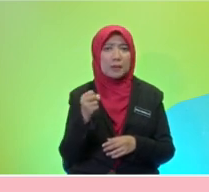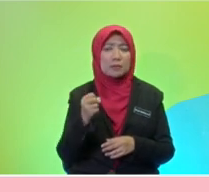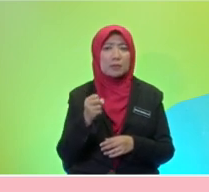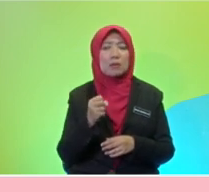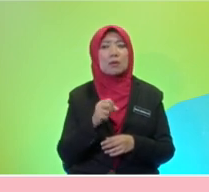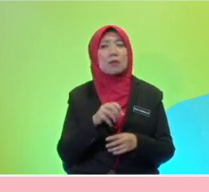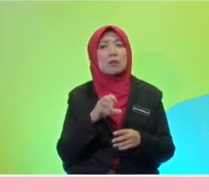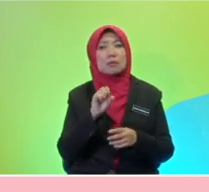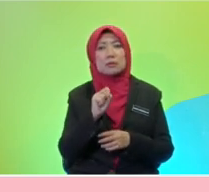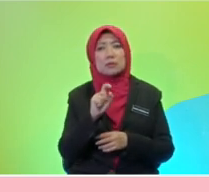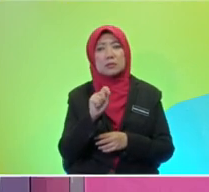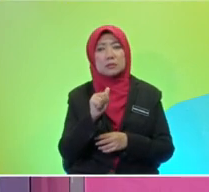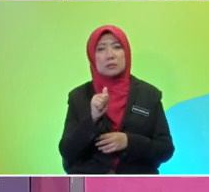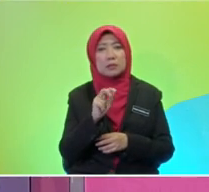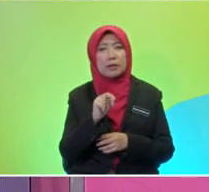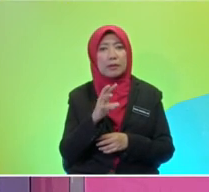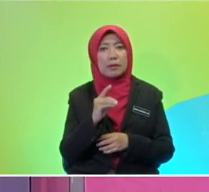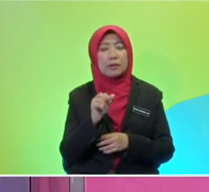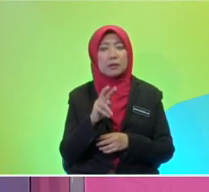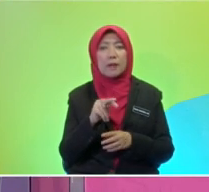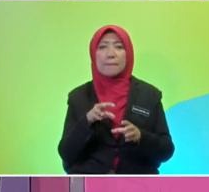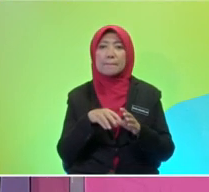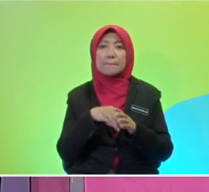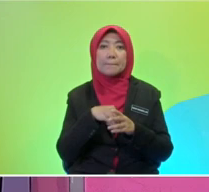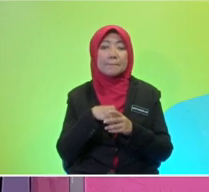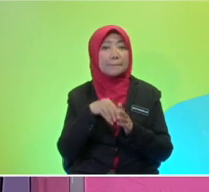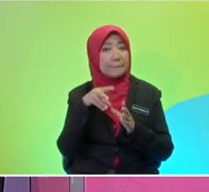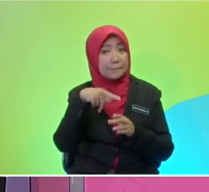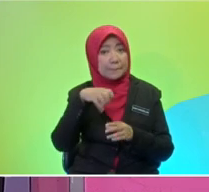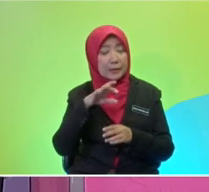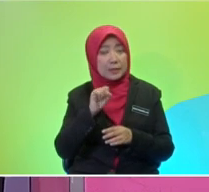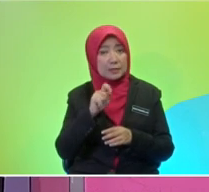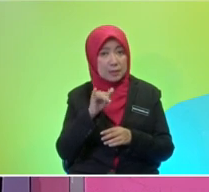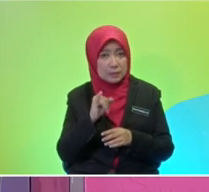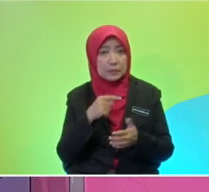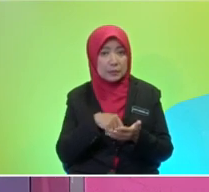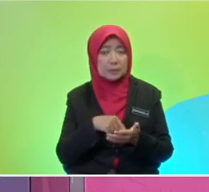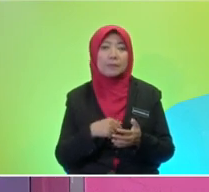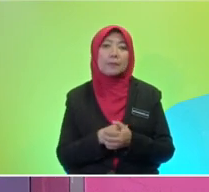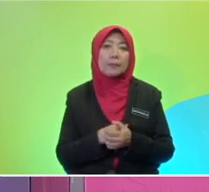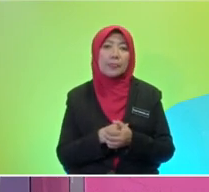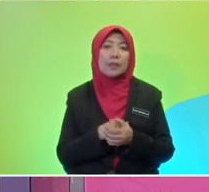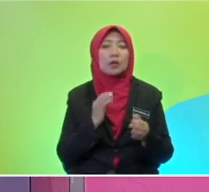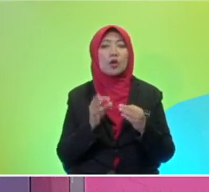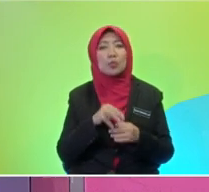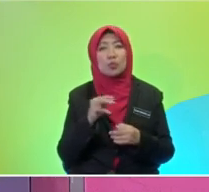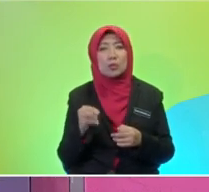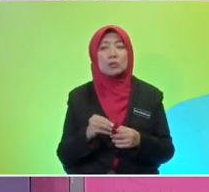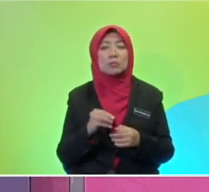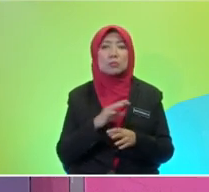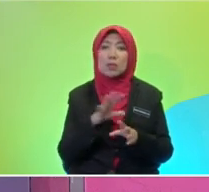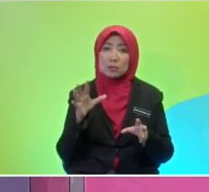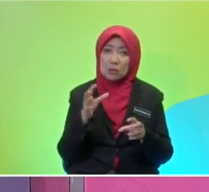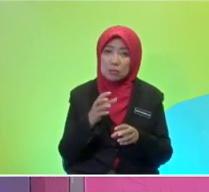tahap penguasaan yang ditetapkan sekiranya mulai mencapai guru-guru akan meneruskan pembelajaran dan sekiranya murid tidak mencapai buru-buru akan